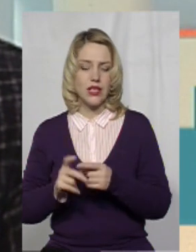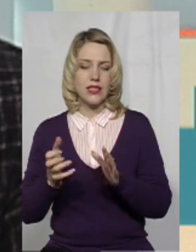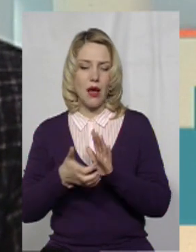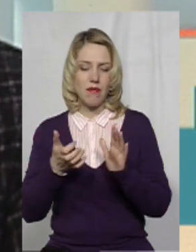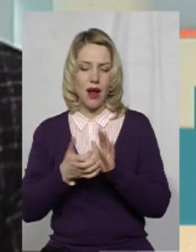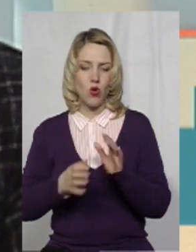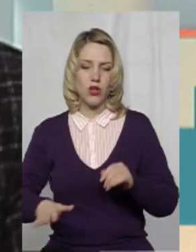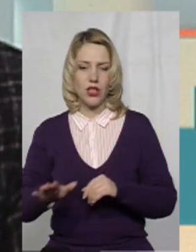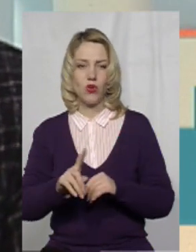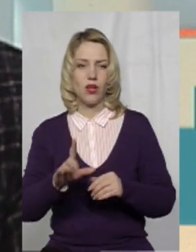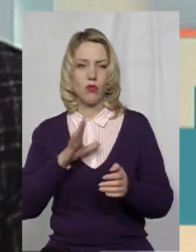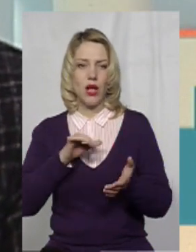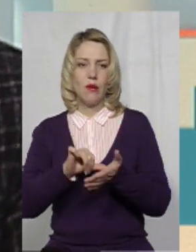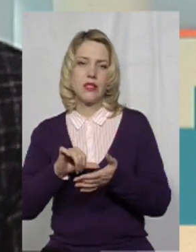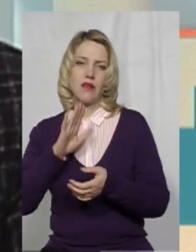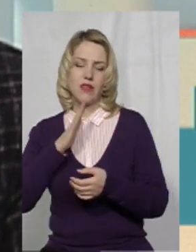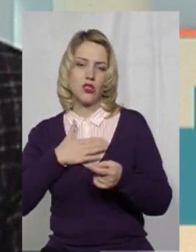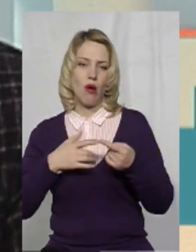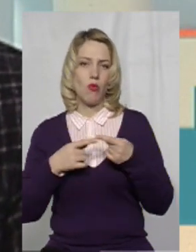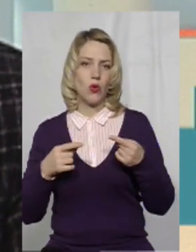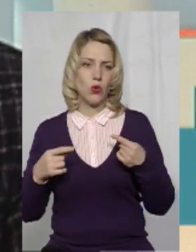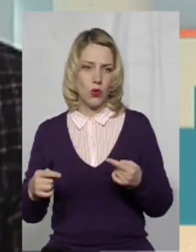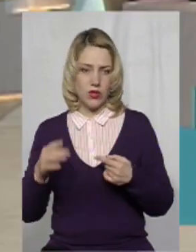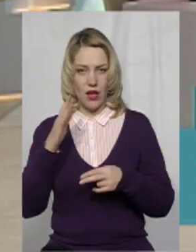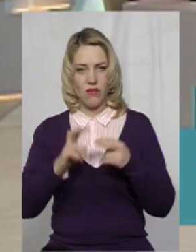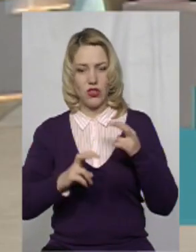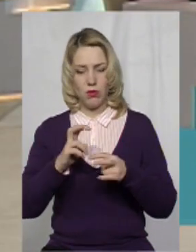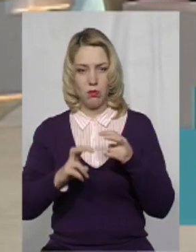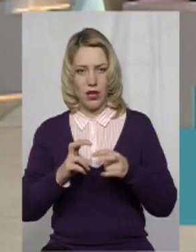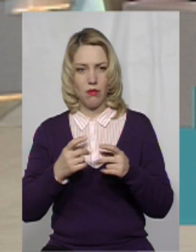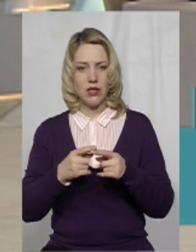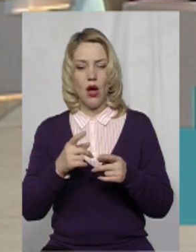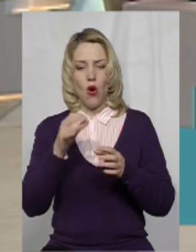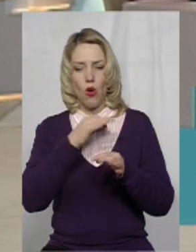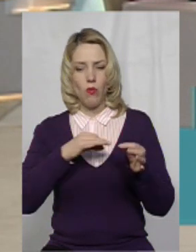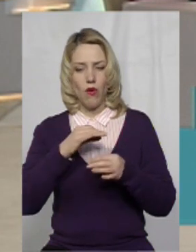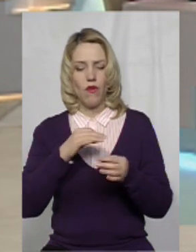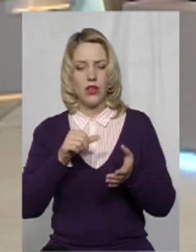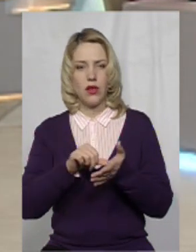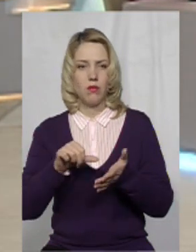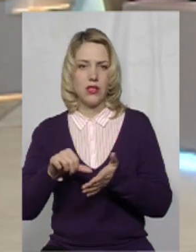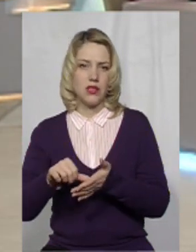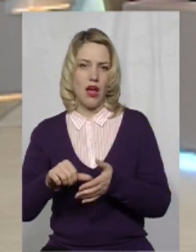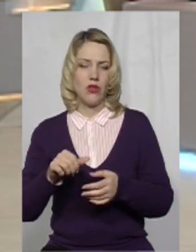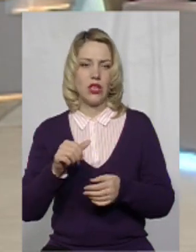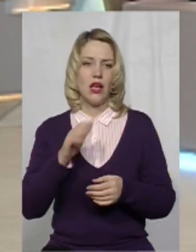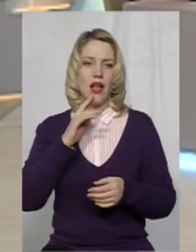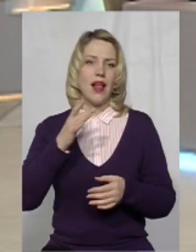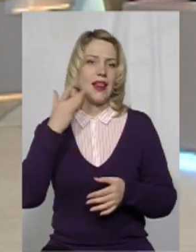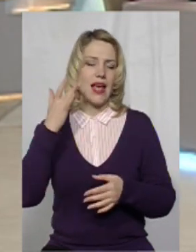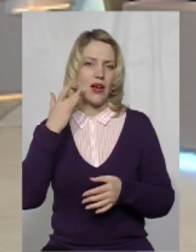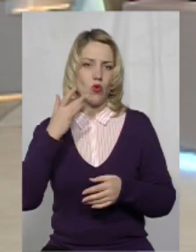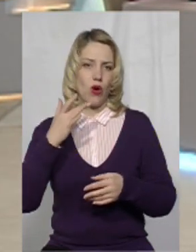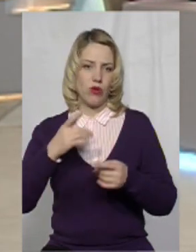території, на якій була представлена продукція наших вітчизняних підприємств, обговорити і представити продукцію нашої легкої промисловості.